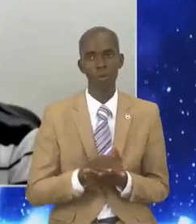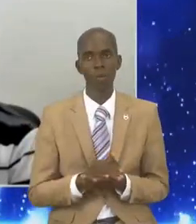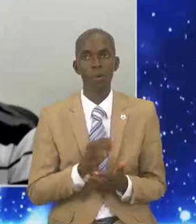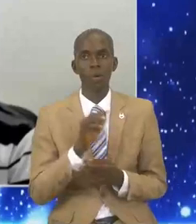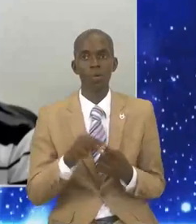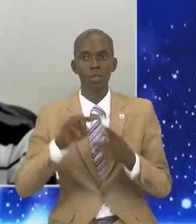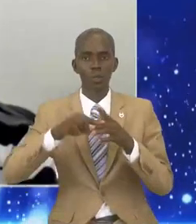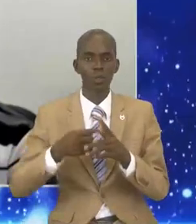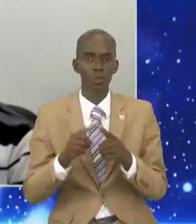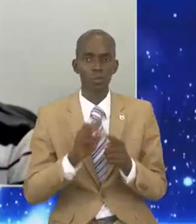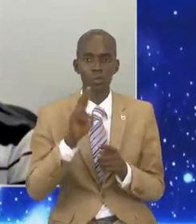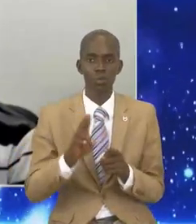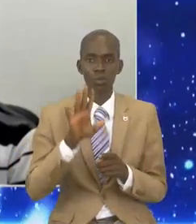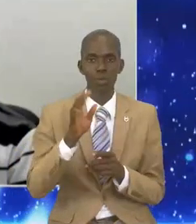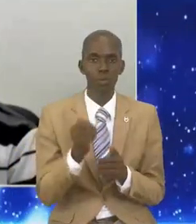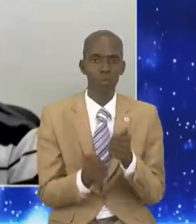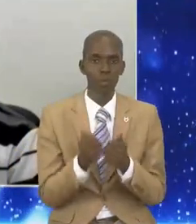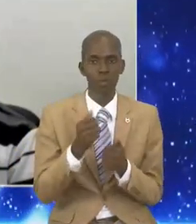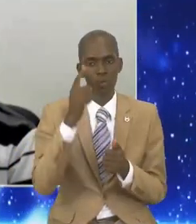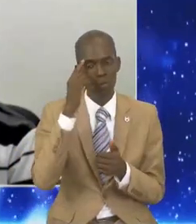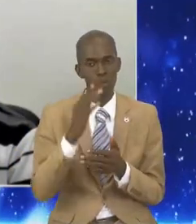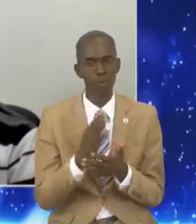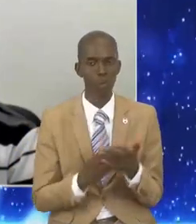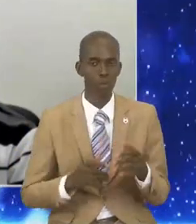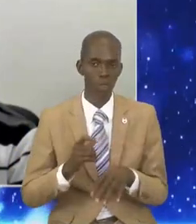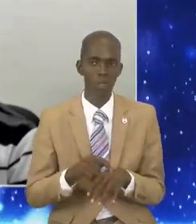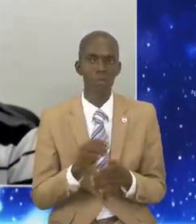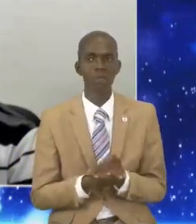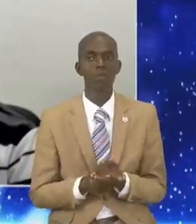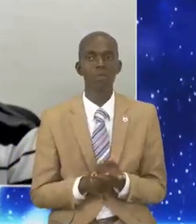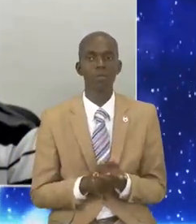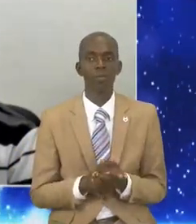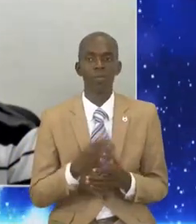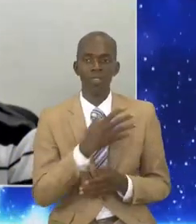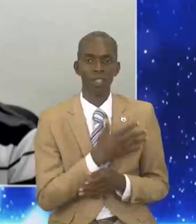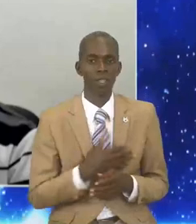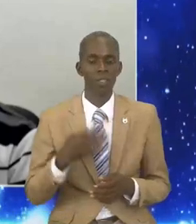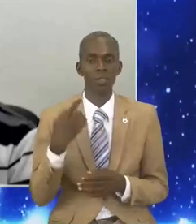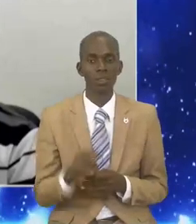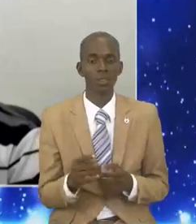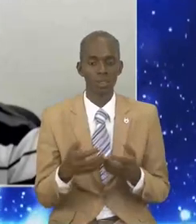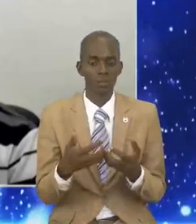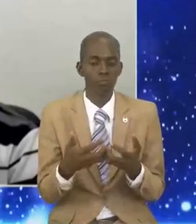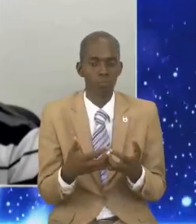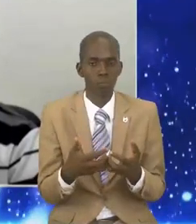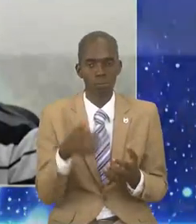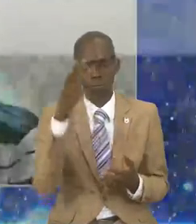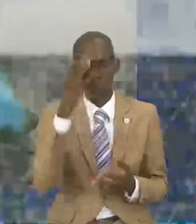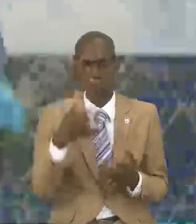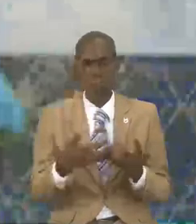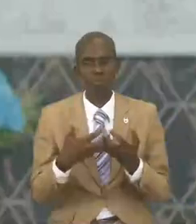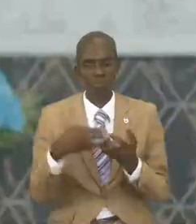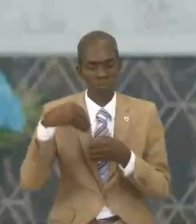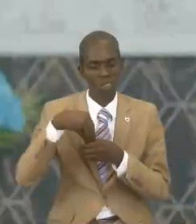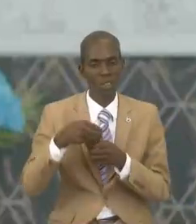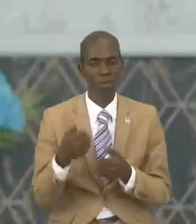lorsque vous utilisez la voiture là pour un moment donné, et maintenant le moteur vieillit